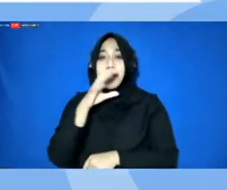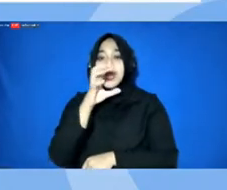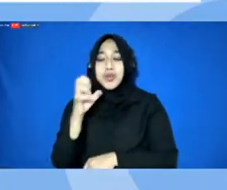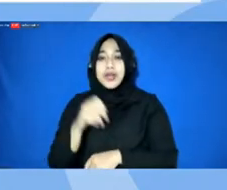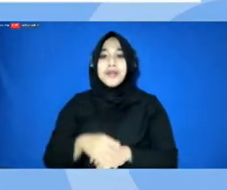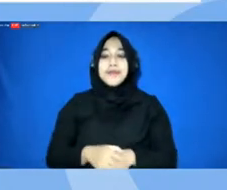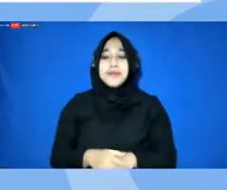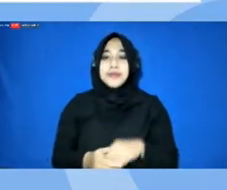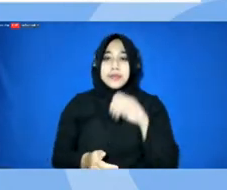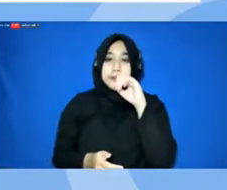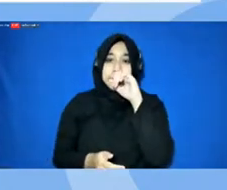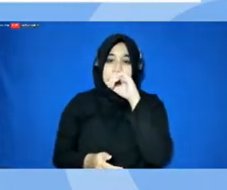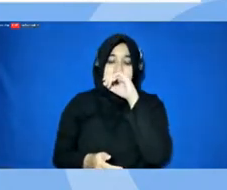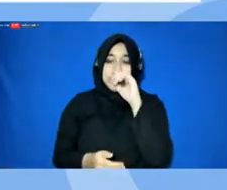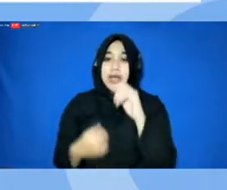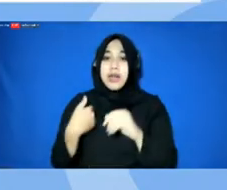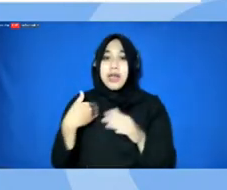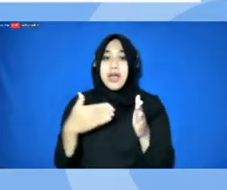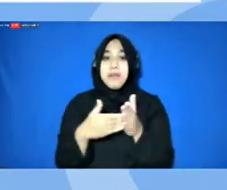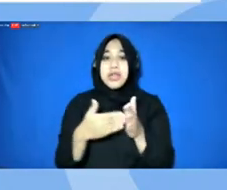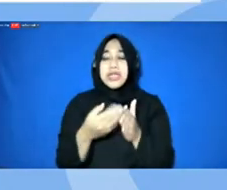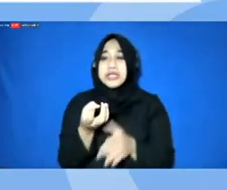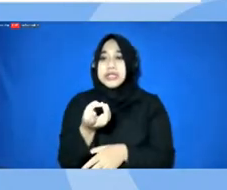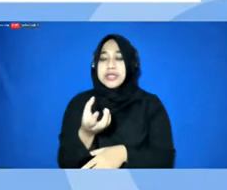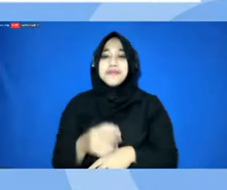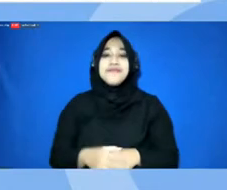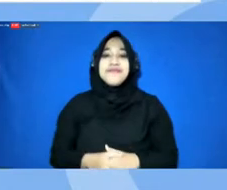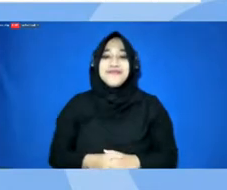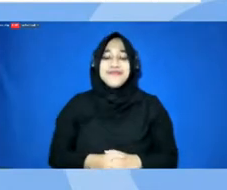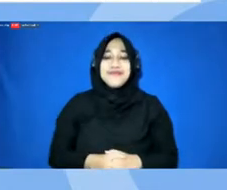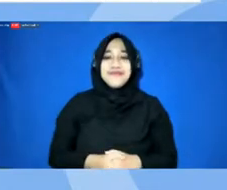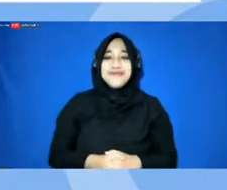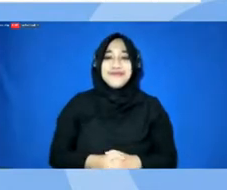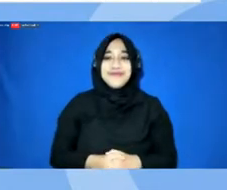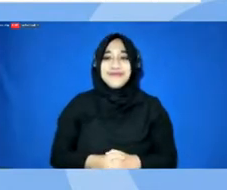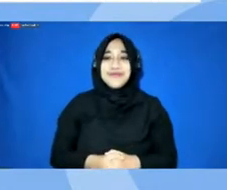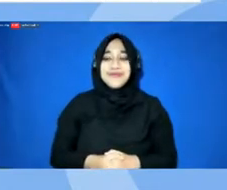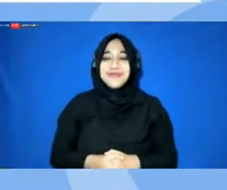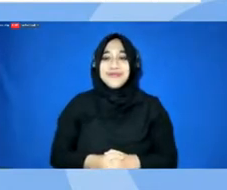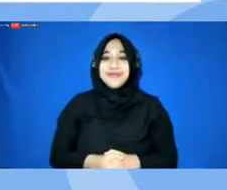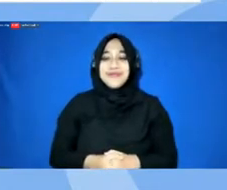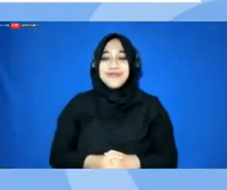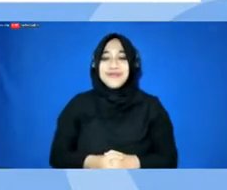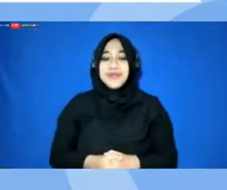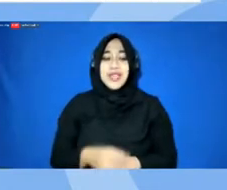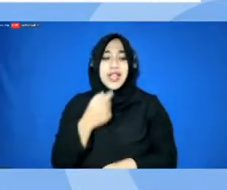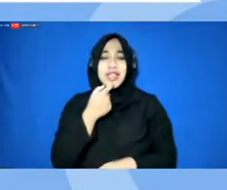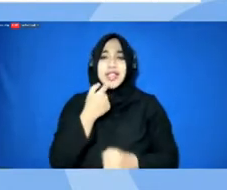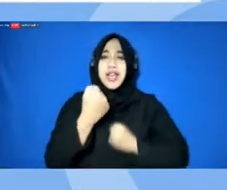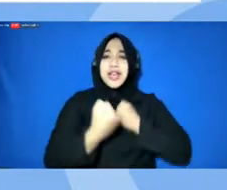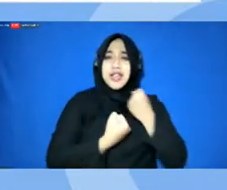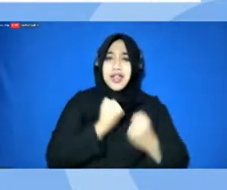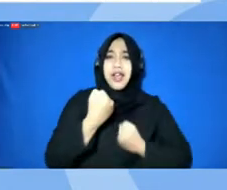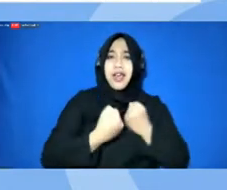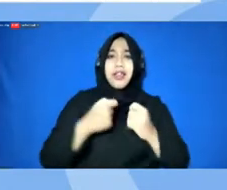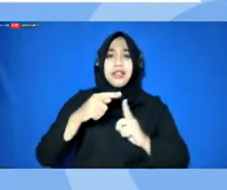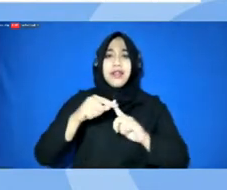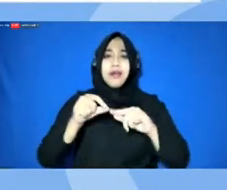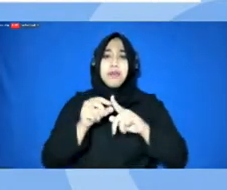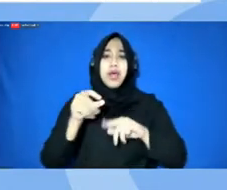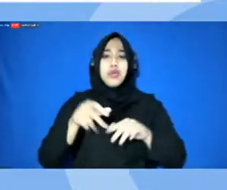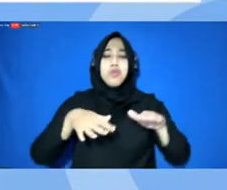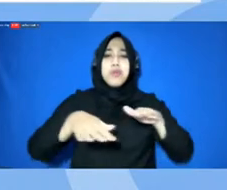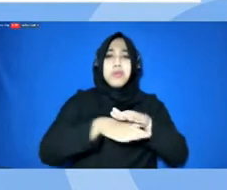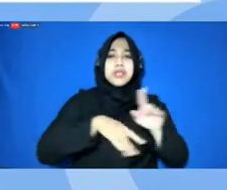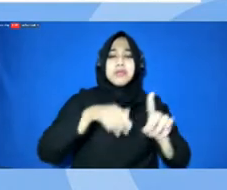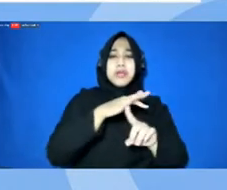kembali, tadi ada sedikit kendala teknis nampaknya. Ya, Pak Egy. Ya, kembali. Nah, terkait dengan gerakan terpadu yang berbasis pada masyarakat dan